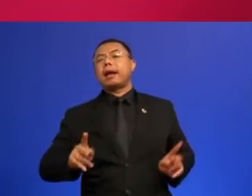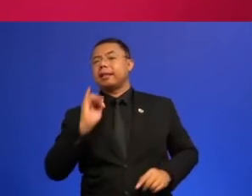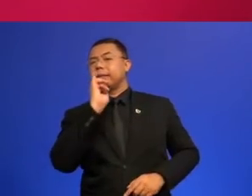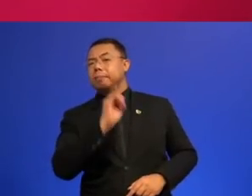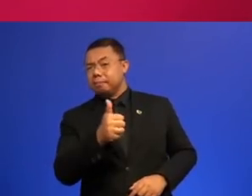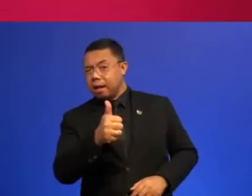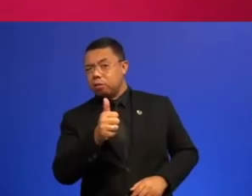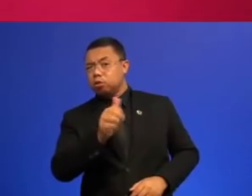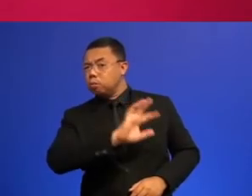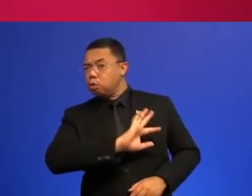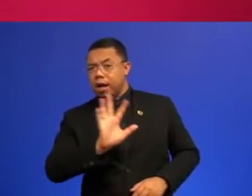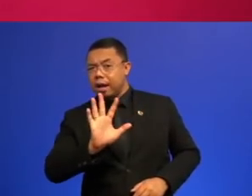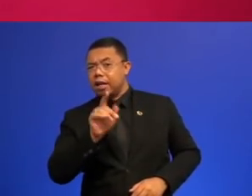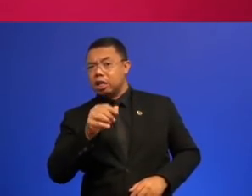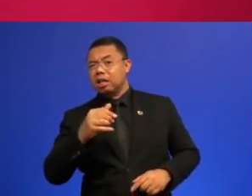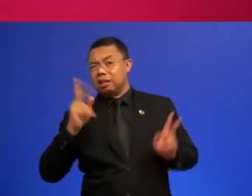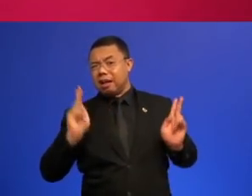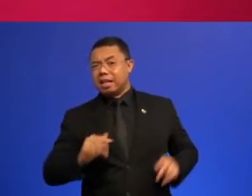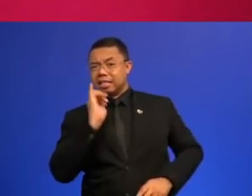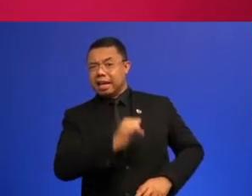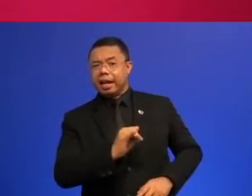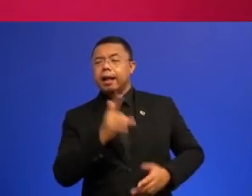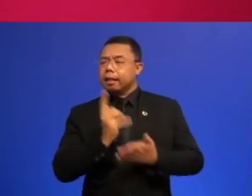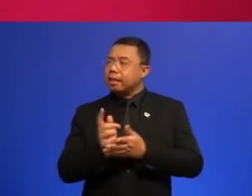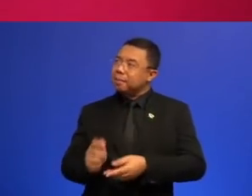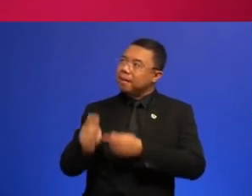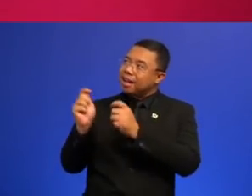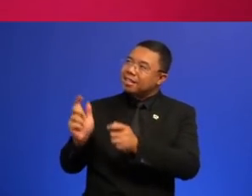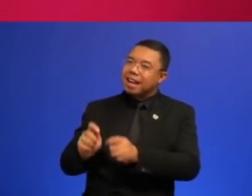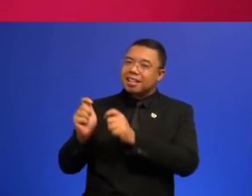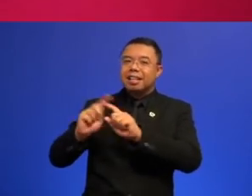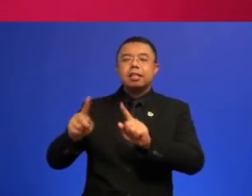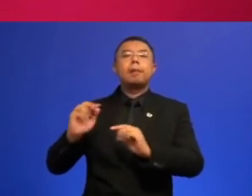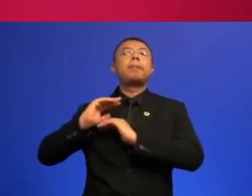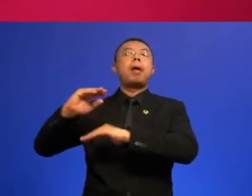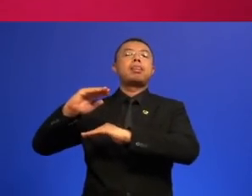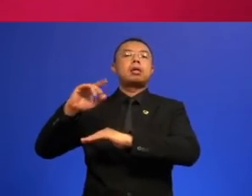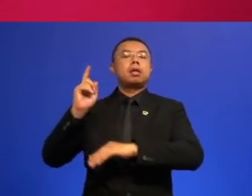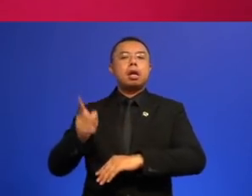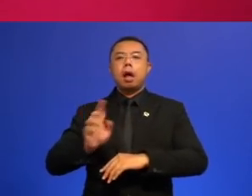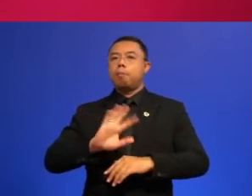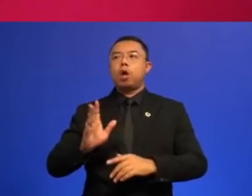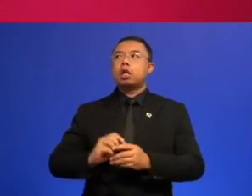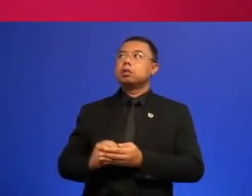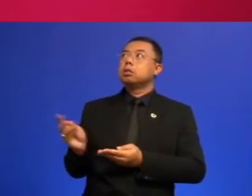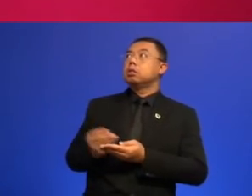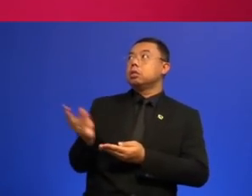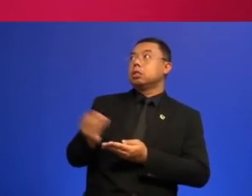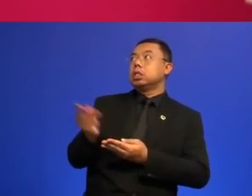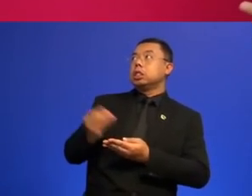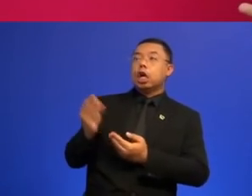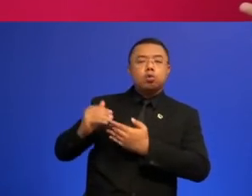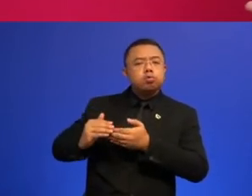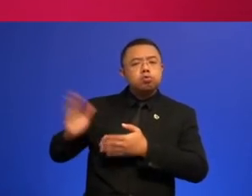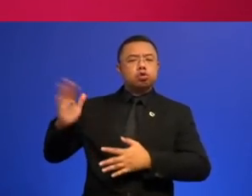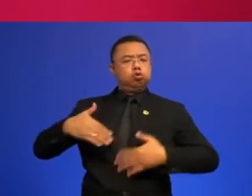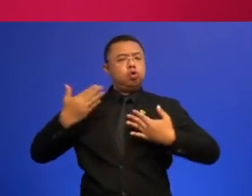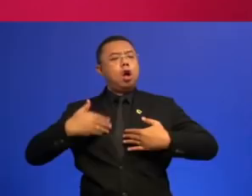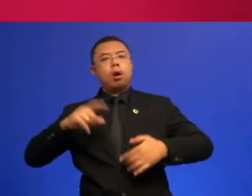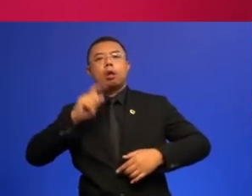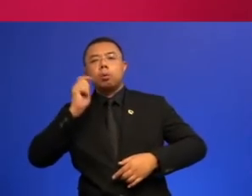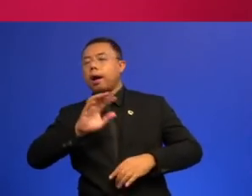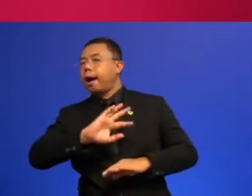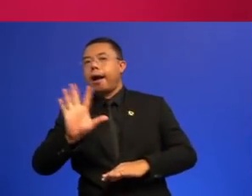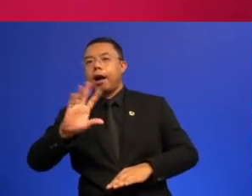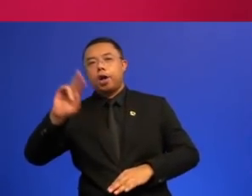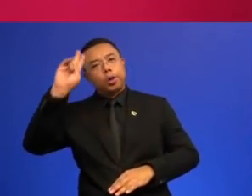baik. Tetap harus memberi, tetapi tetap dalam batas tertentu. Bukan terus diumbar suka-suka.